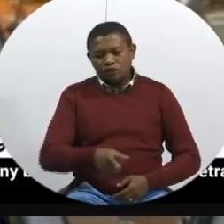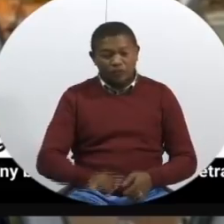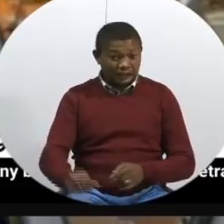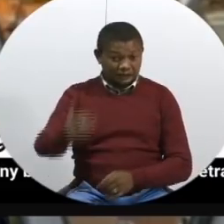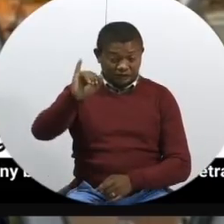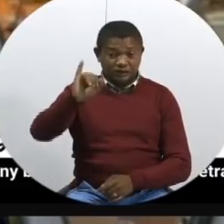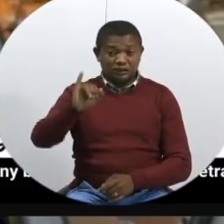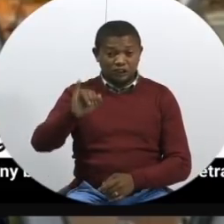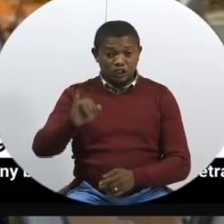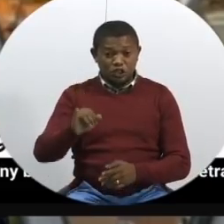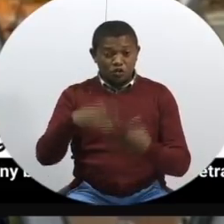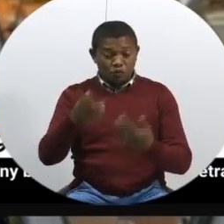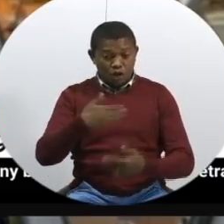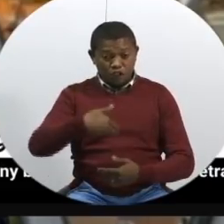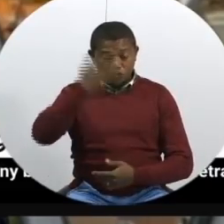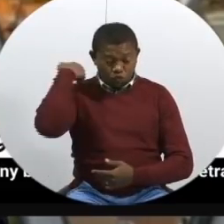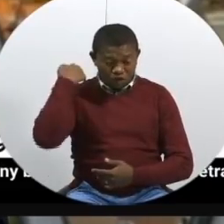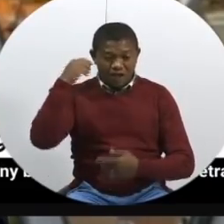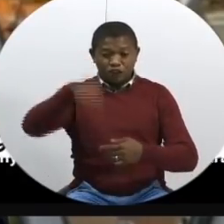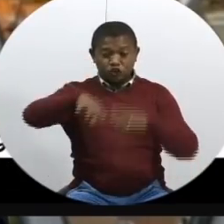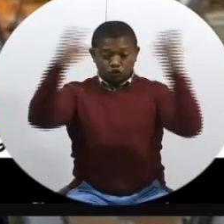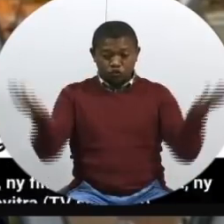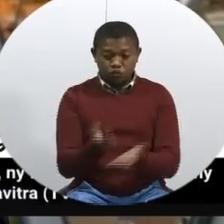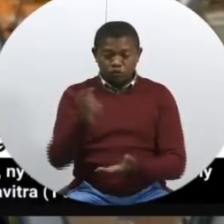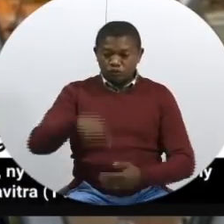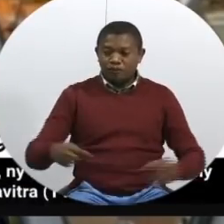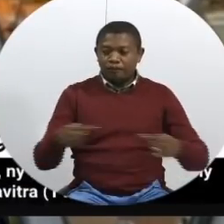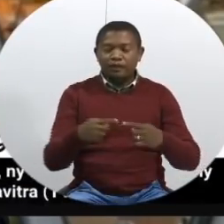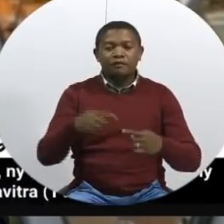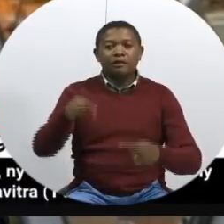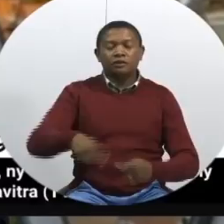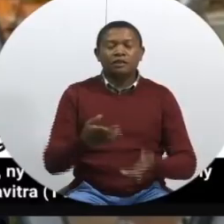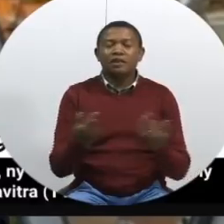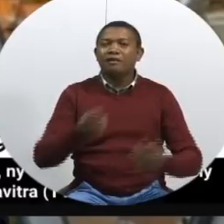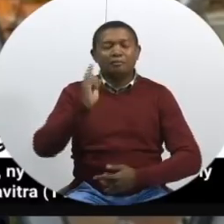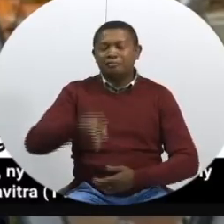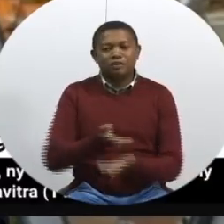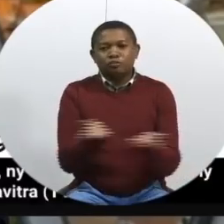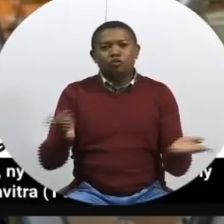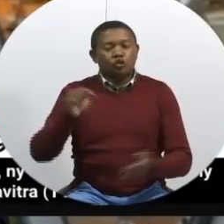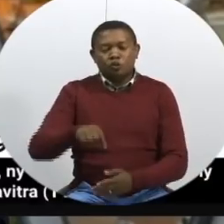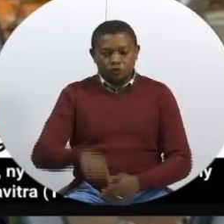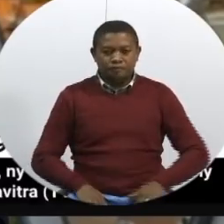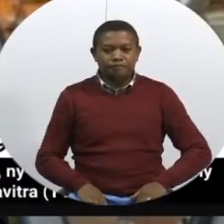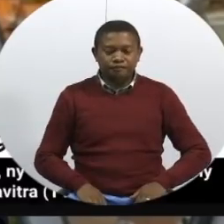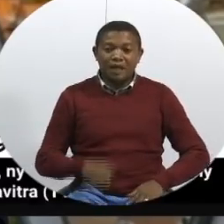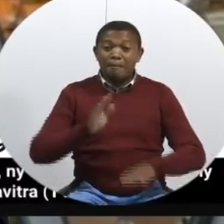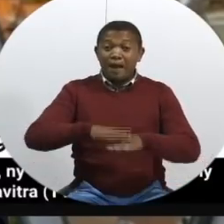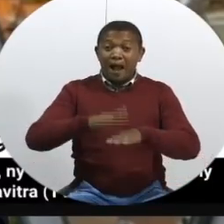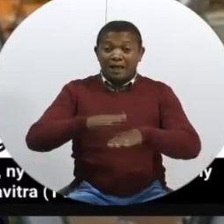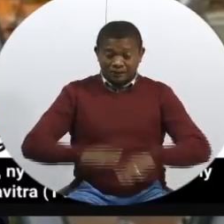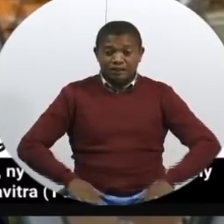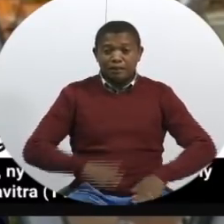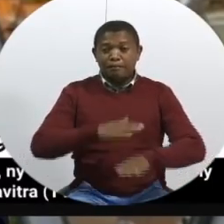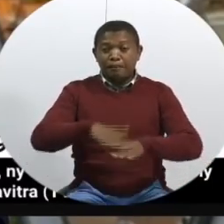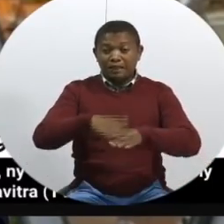ireo olona maneran-tany. Fa androany zany tsika ny zavatra misy mitranga dia izao, raha mikasika an'i Madagasikara